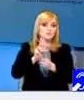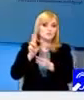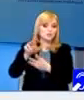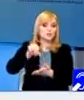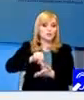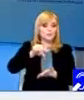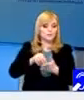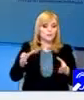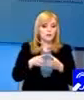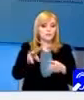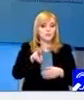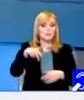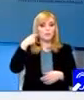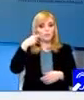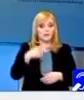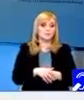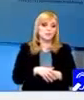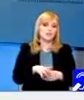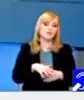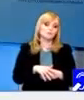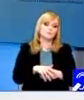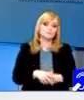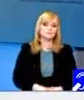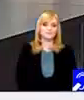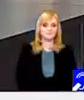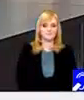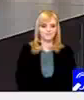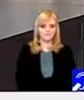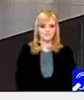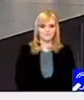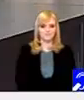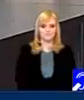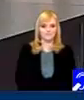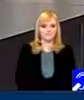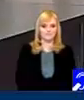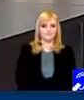cu reprezentanții ai partidelor politice și ai societății civile.